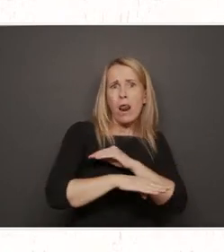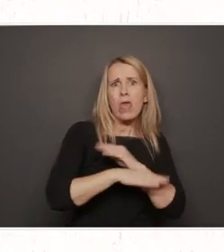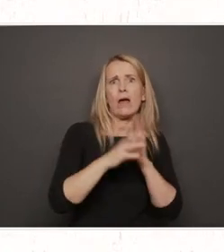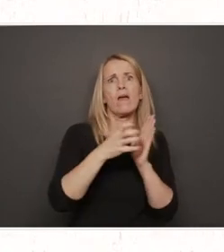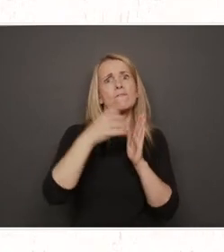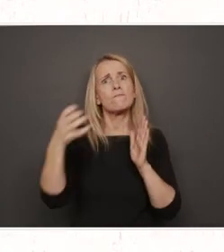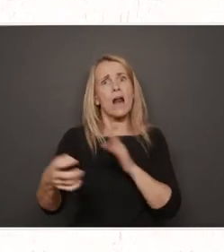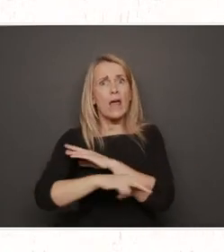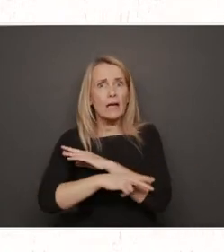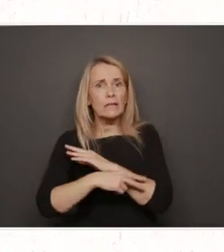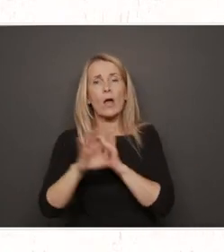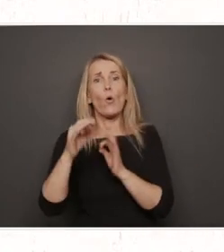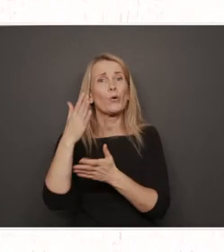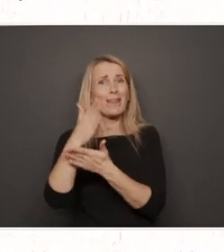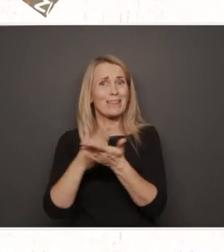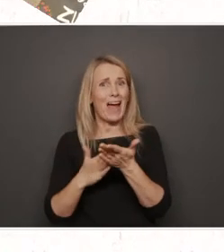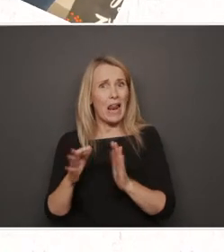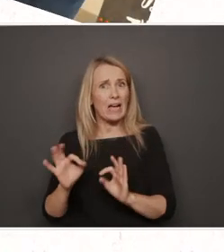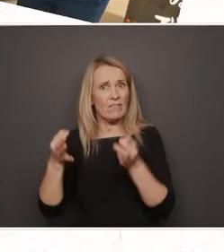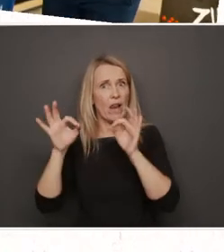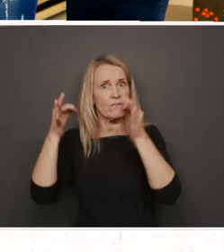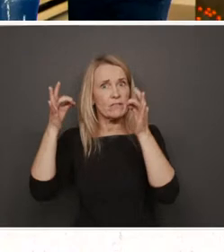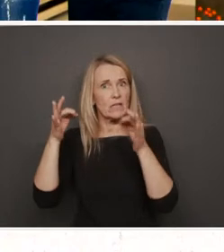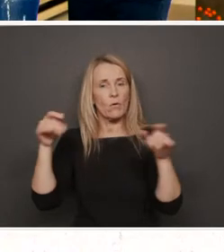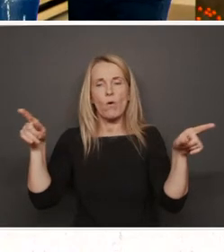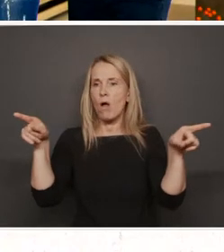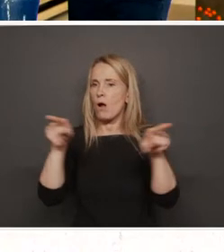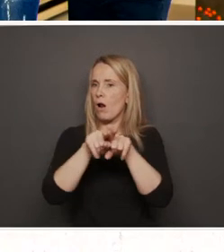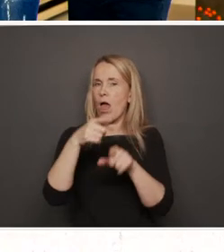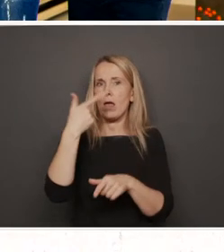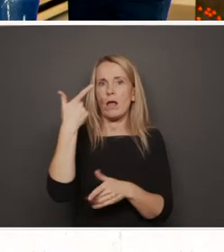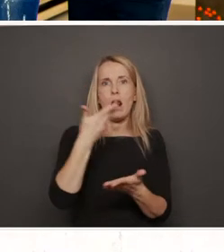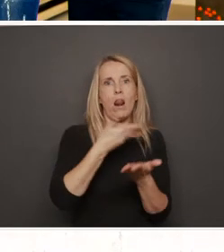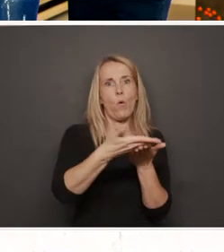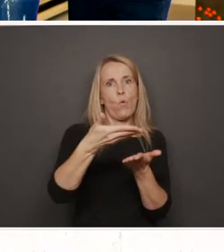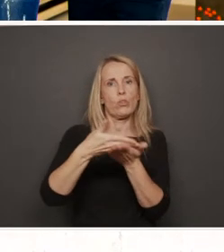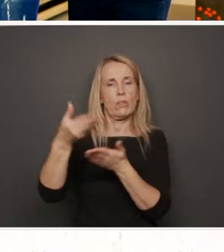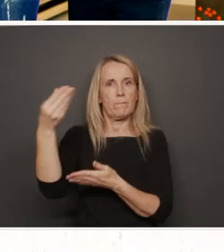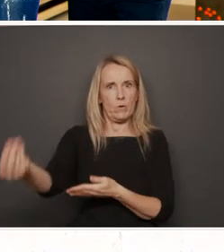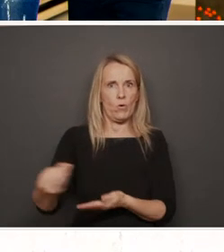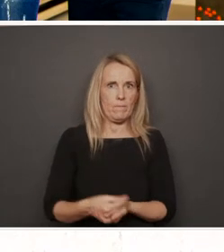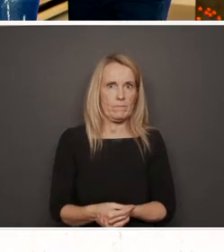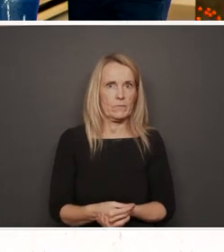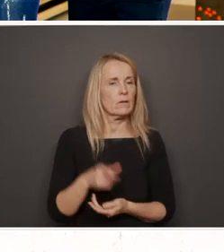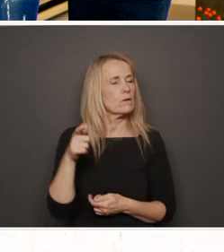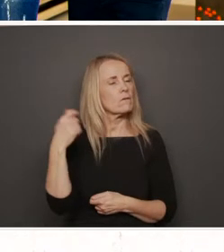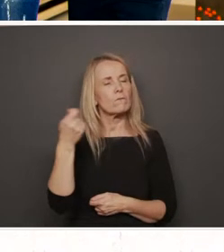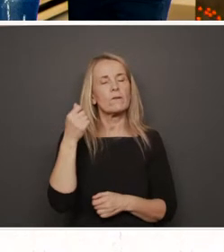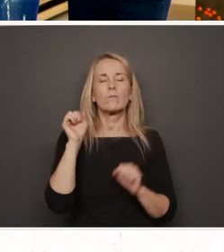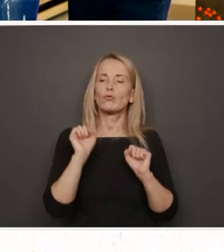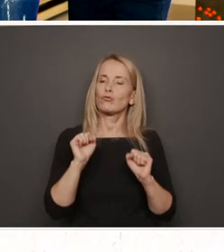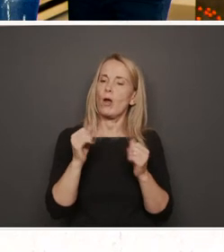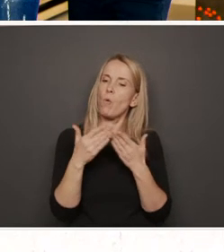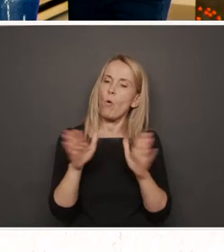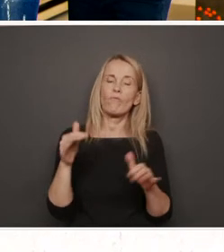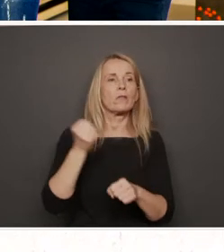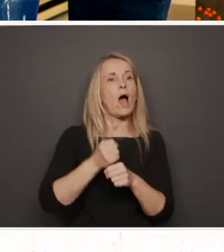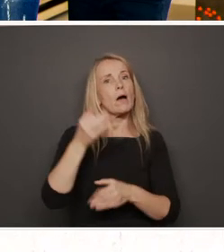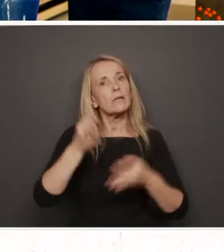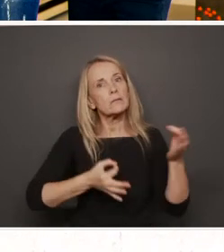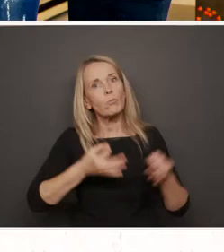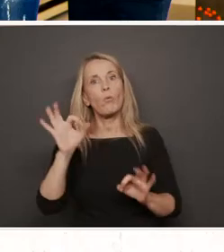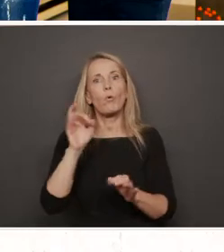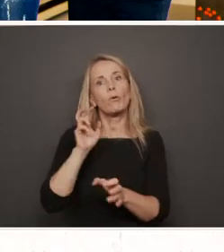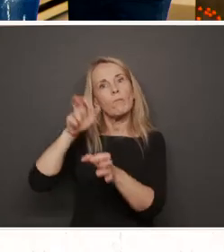Lehre oder Teilqualifizierung, werden gleichermaßen entlohnt. Der Betrieb ist immer offen für Arbeitserprobungen und Praktika.